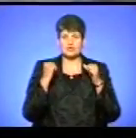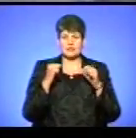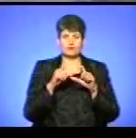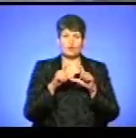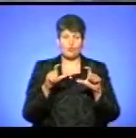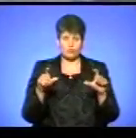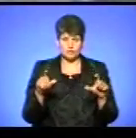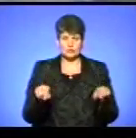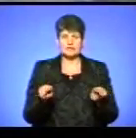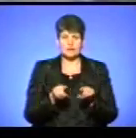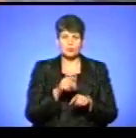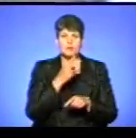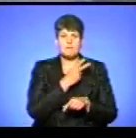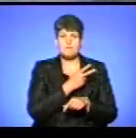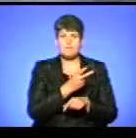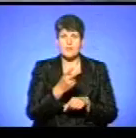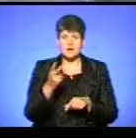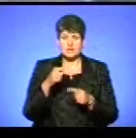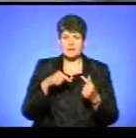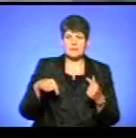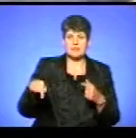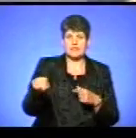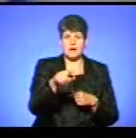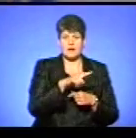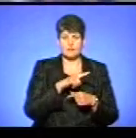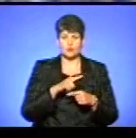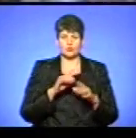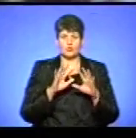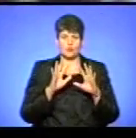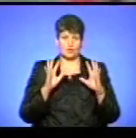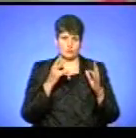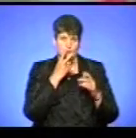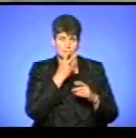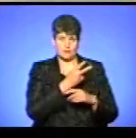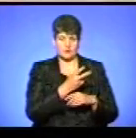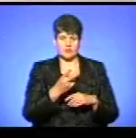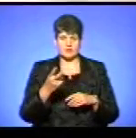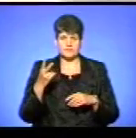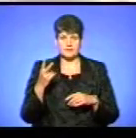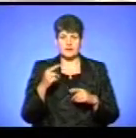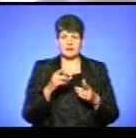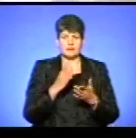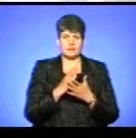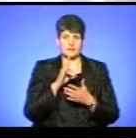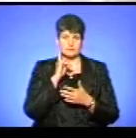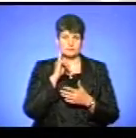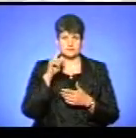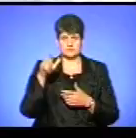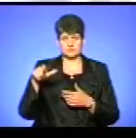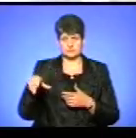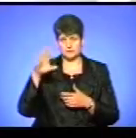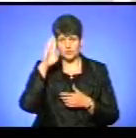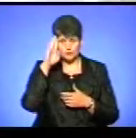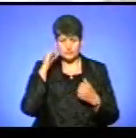Також ми бачимо, як навколо огорожі, можемо зараз показати, навколо огорожі стоять молодики у